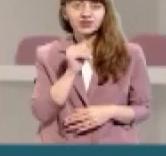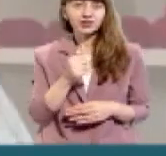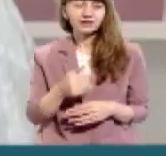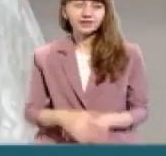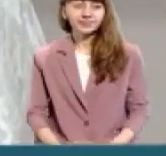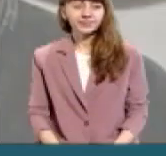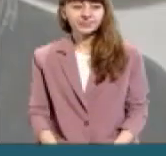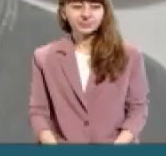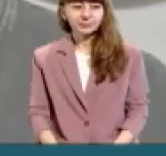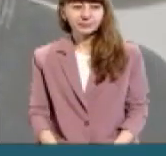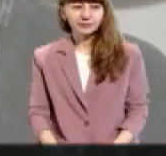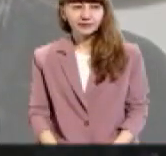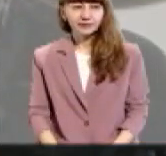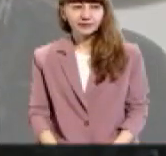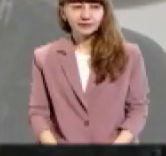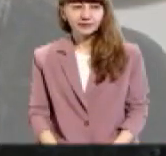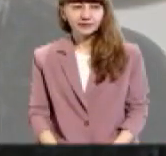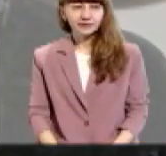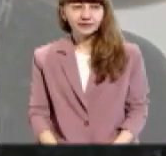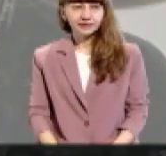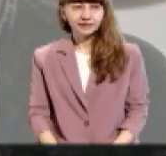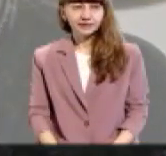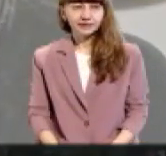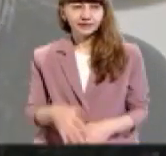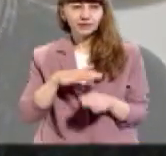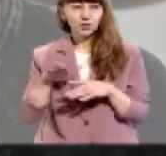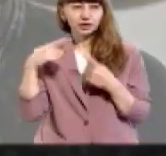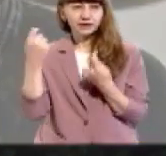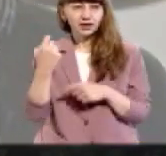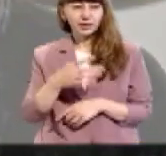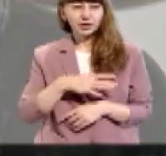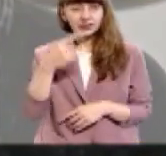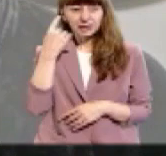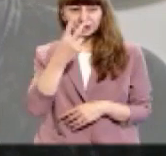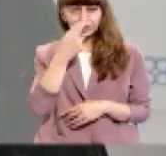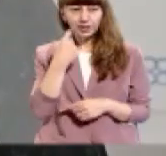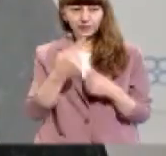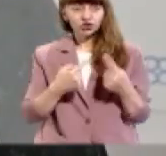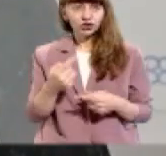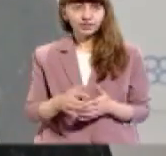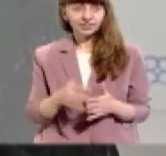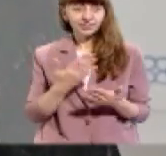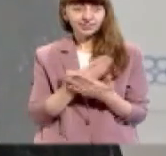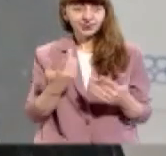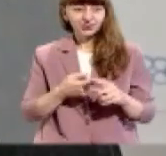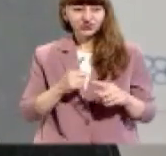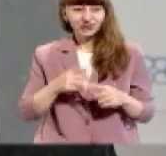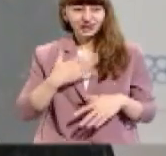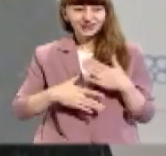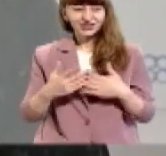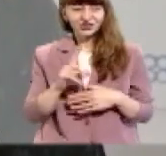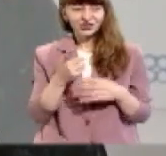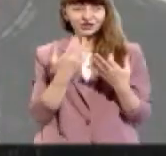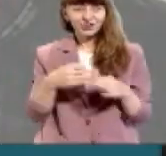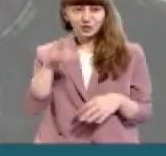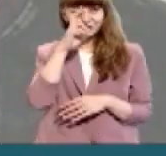каких-либо границ. У нас свадьба и... Ну да, полностью свадьба у нас была по казахским обычаям. Мы очень рады, что живем в такой